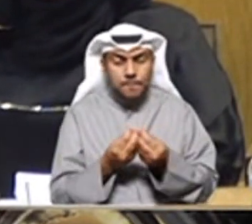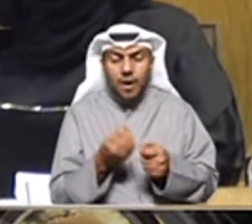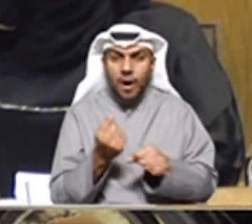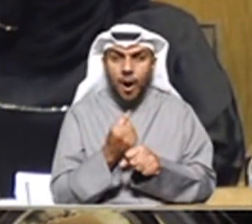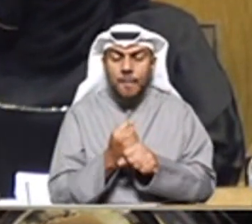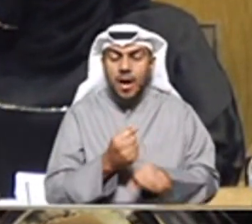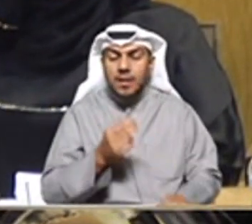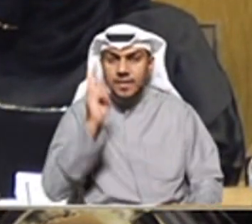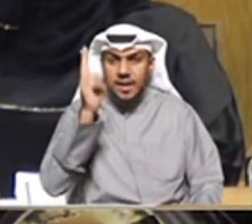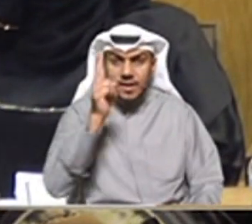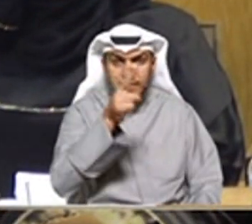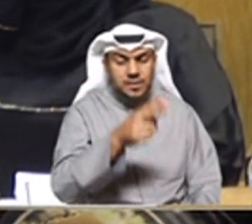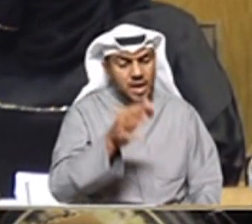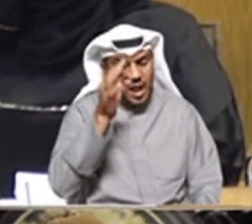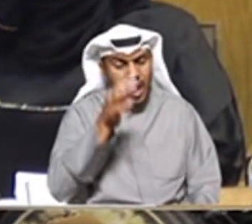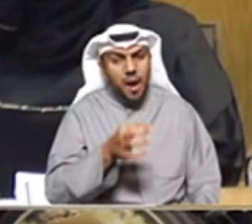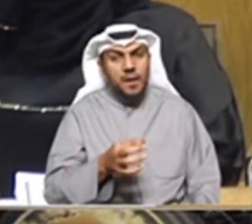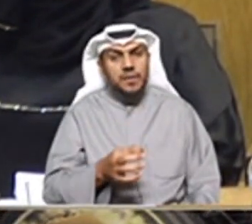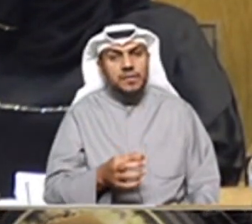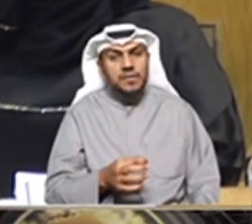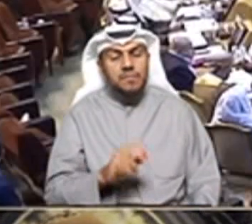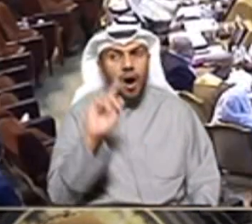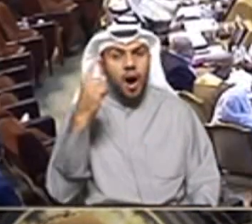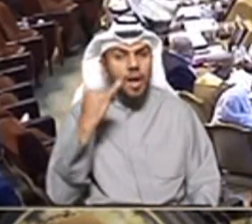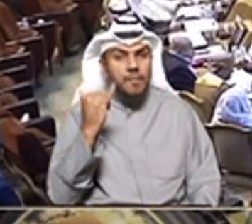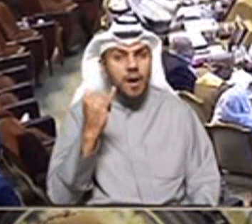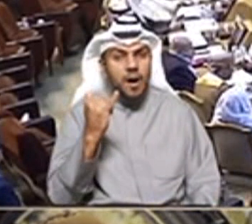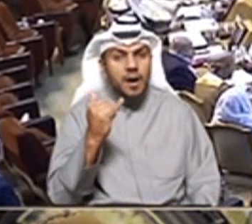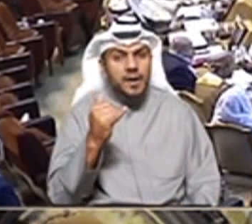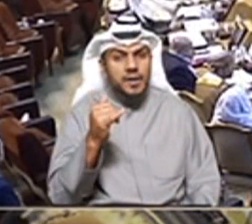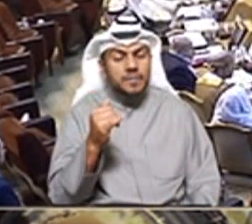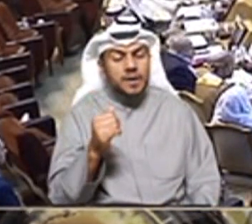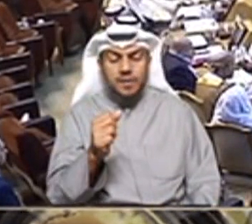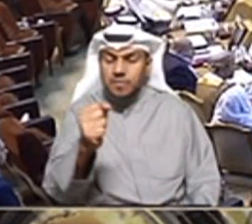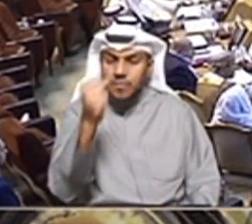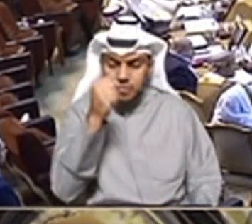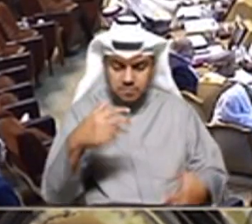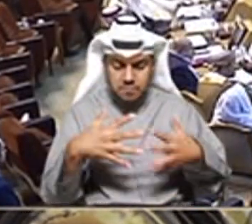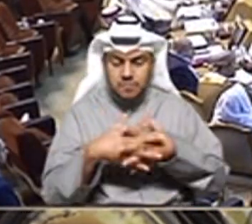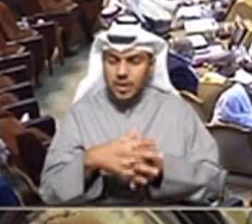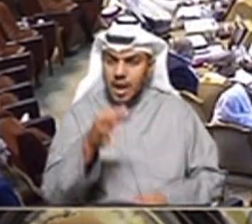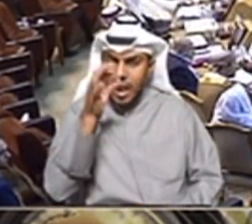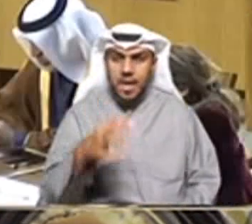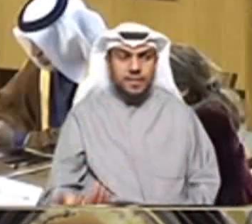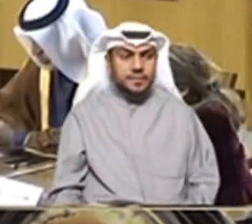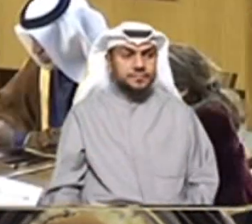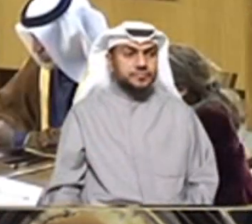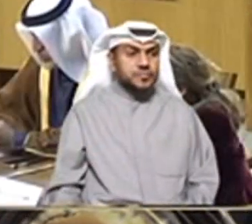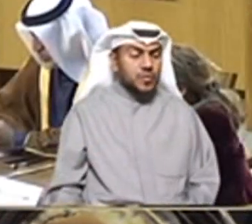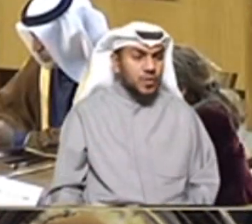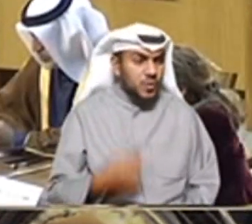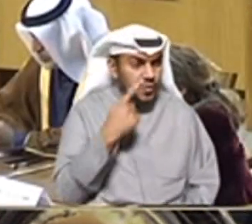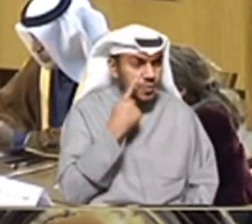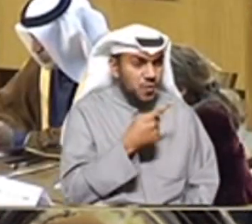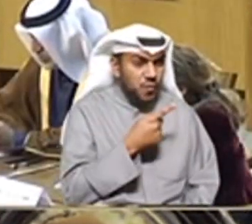لمواجهة التحديات التي تواجه عالمنا العربي. بدت تلك محاولة من البرلمان العربي للتحرك